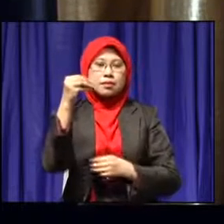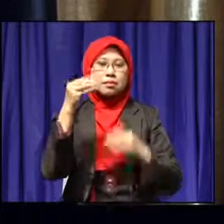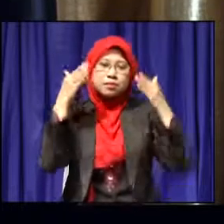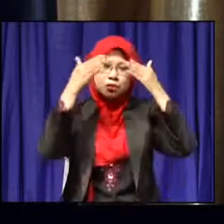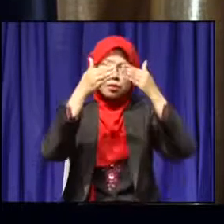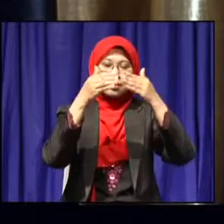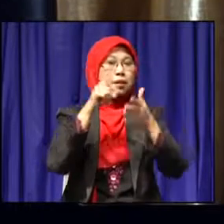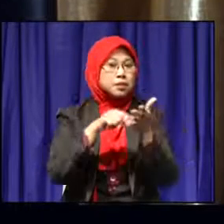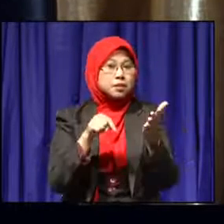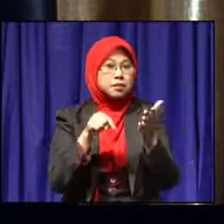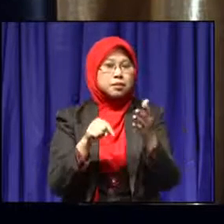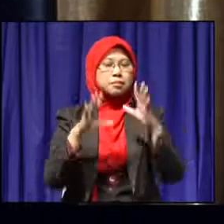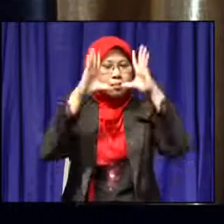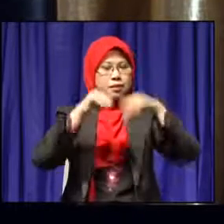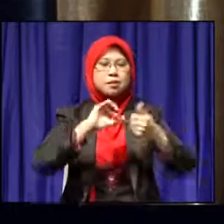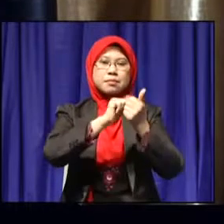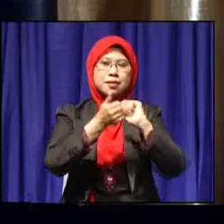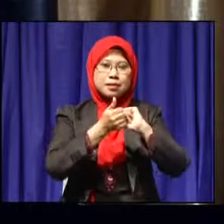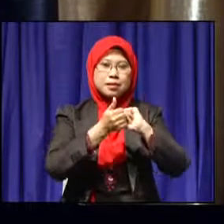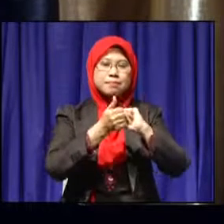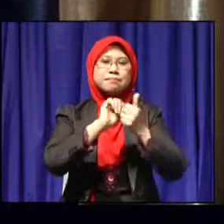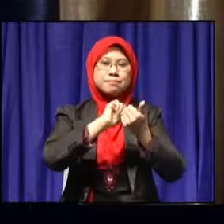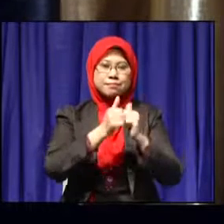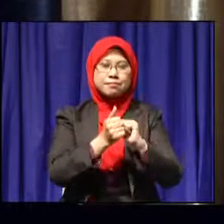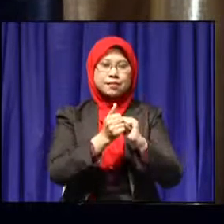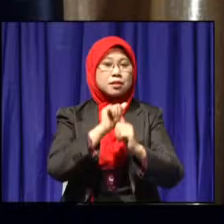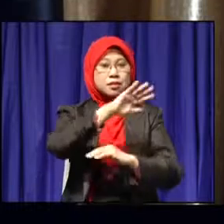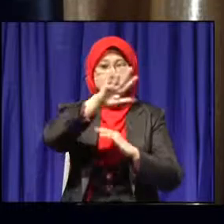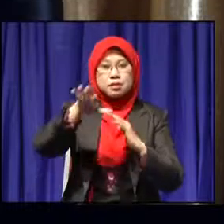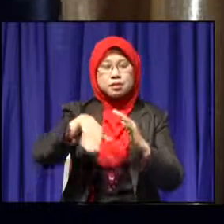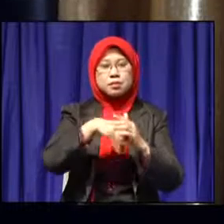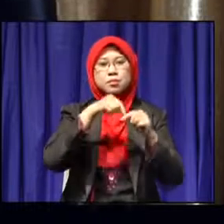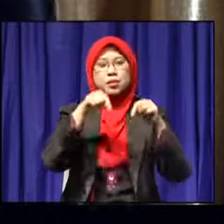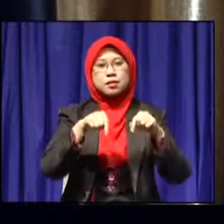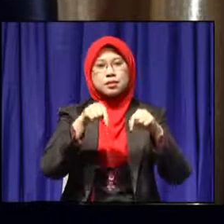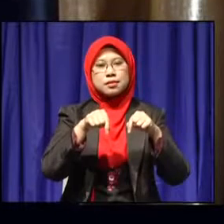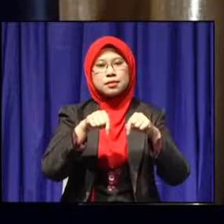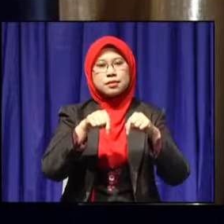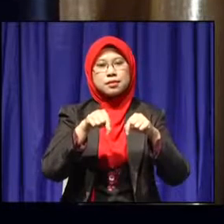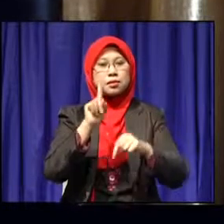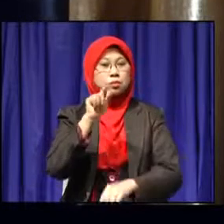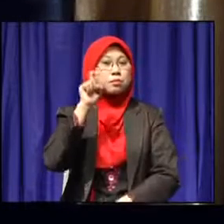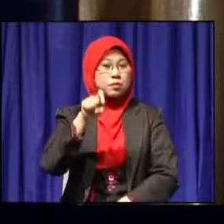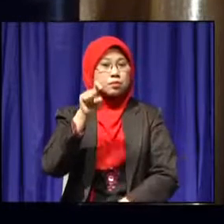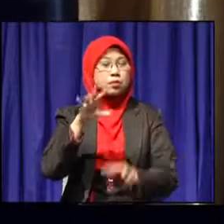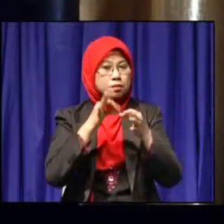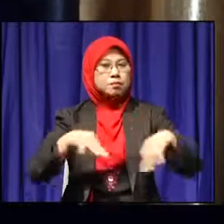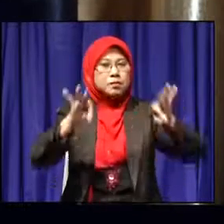aspek-aspek penyelesaian jadi semua ini adalah satu keperluan